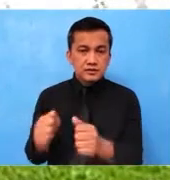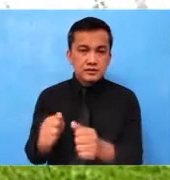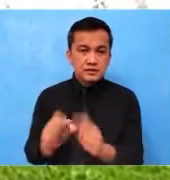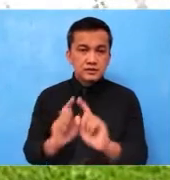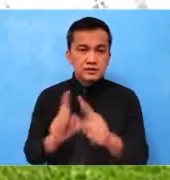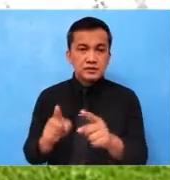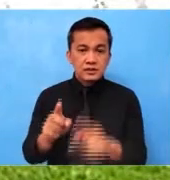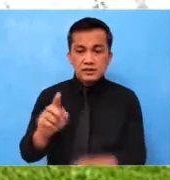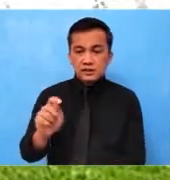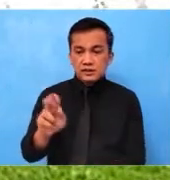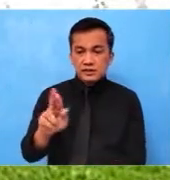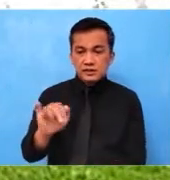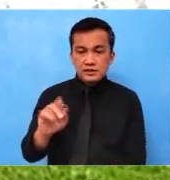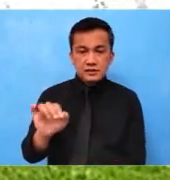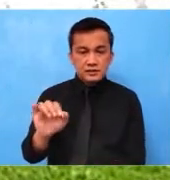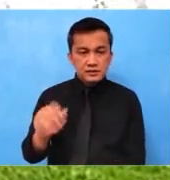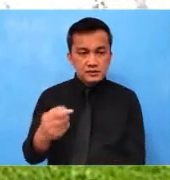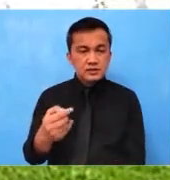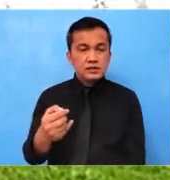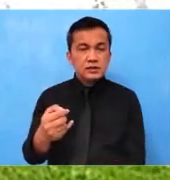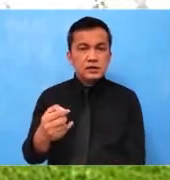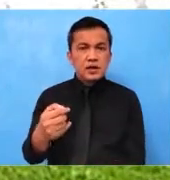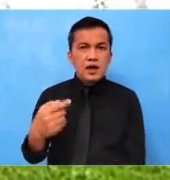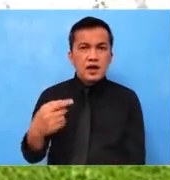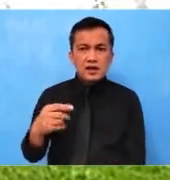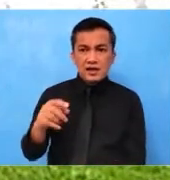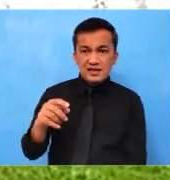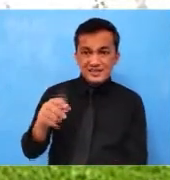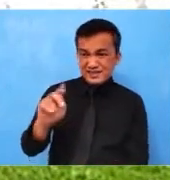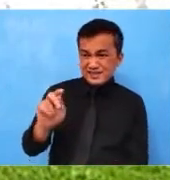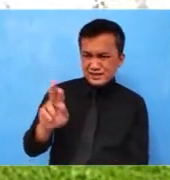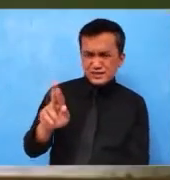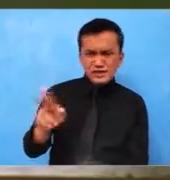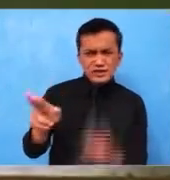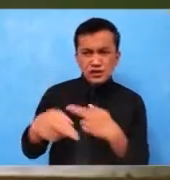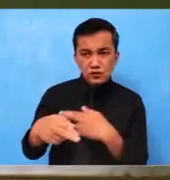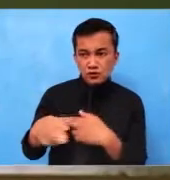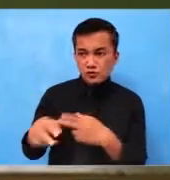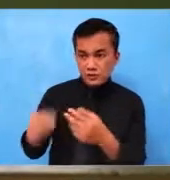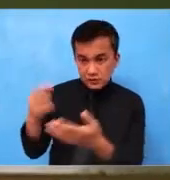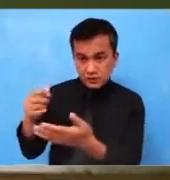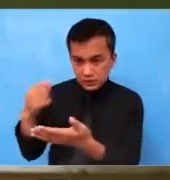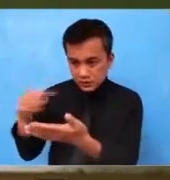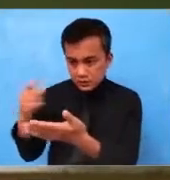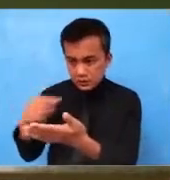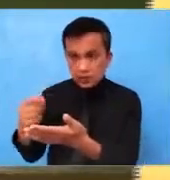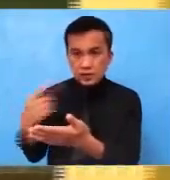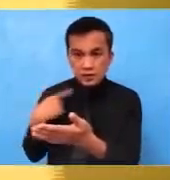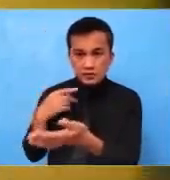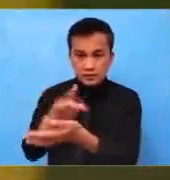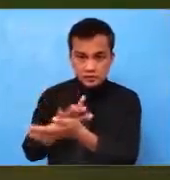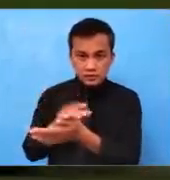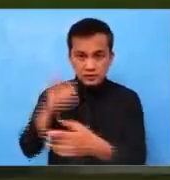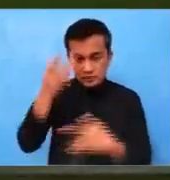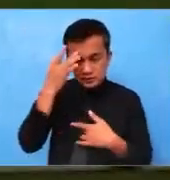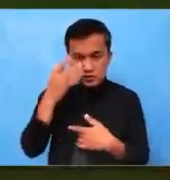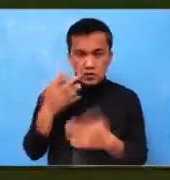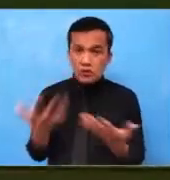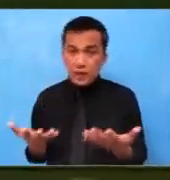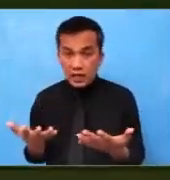kung saan titingnan kung may sintomas siya ng COVID-19. Kung wala, dadalhin siya sa treatment area for firework-related